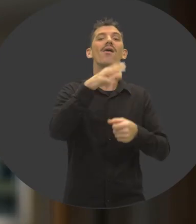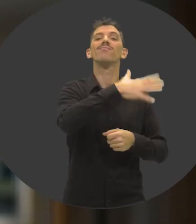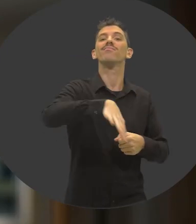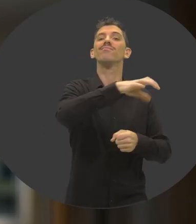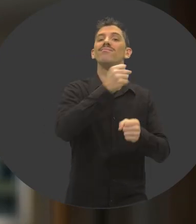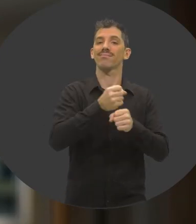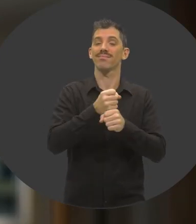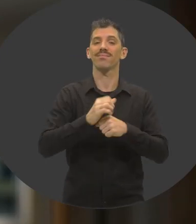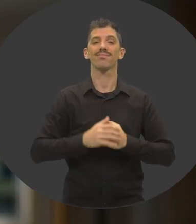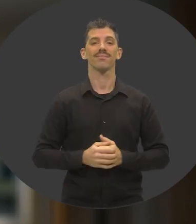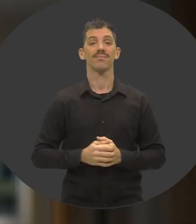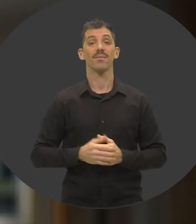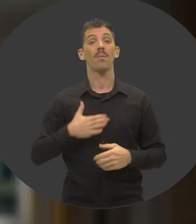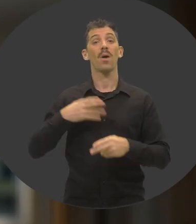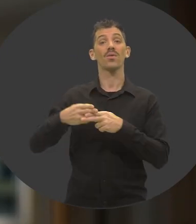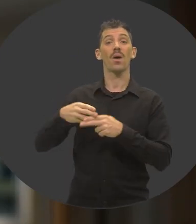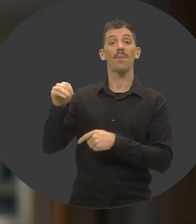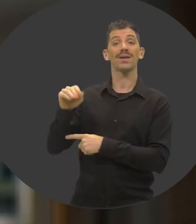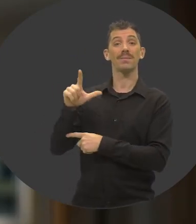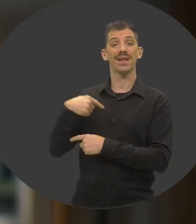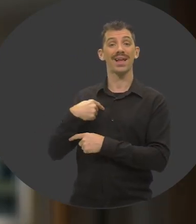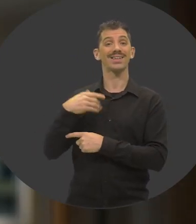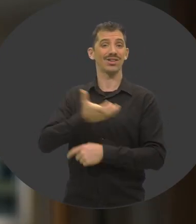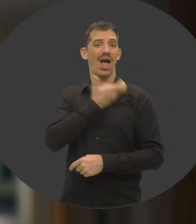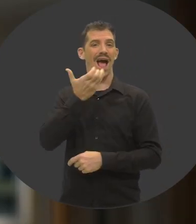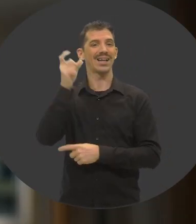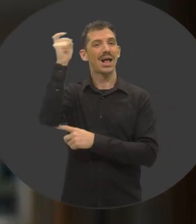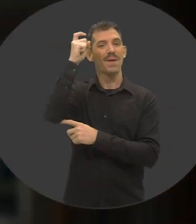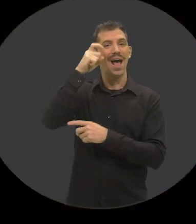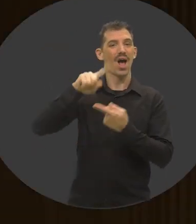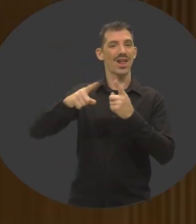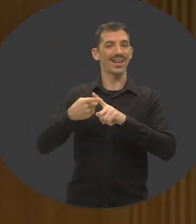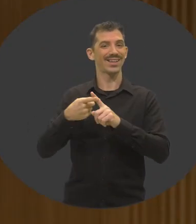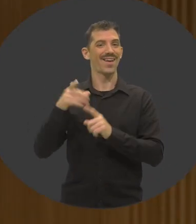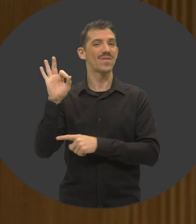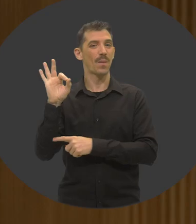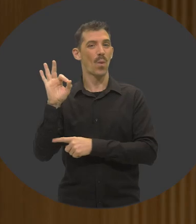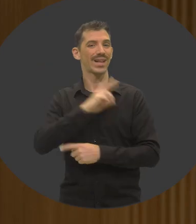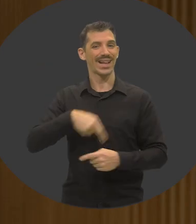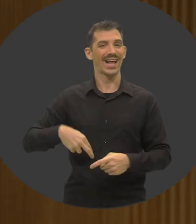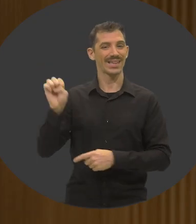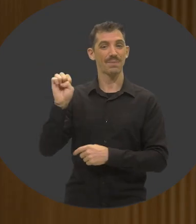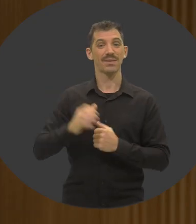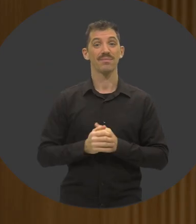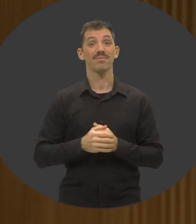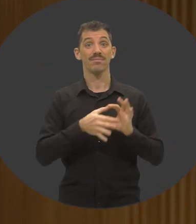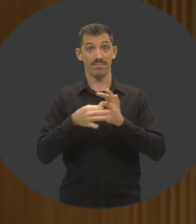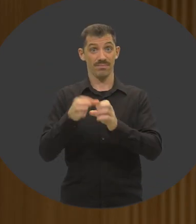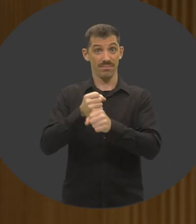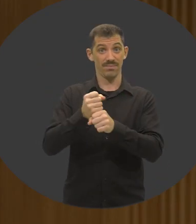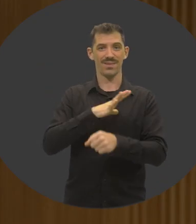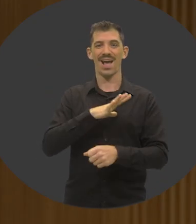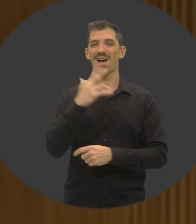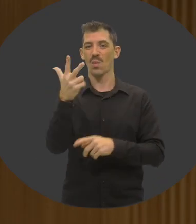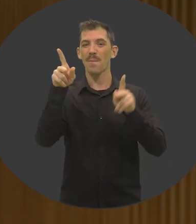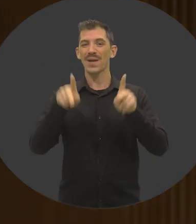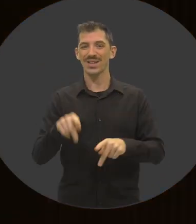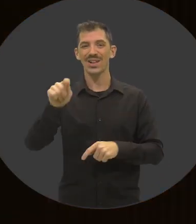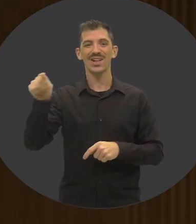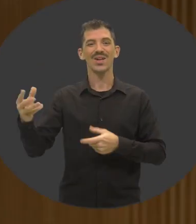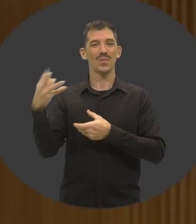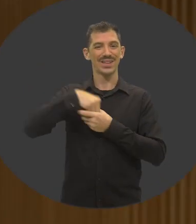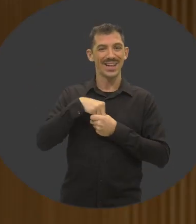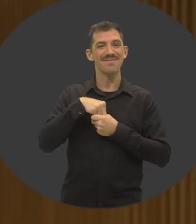tellement une influence positive à tous les collègues dans un milieu de travail. Mon nom est Madeleine Laperrière, je suis gérante expérience collègue au Fairmont